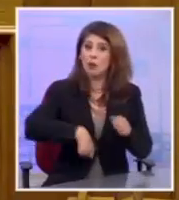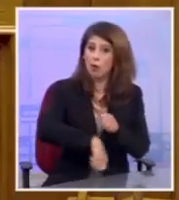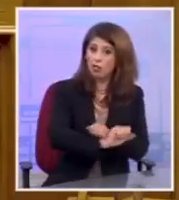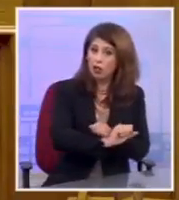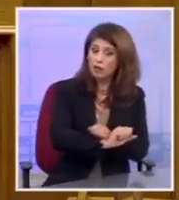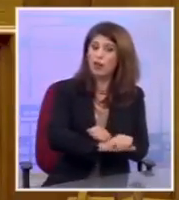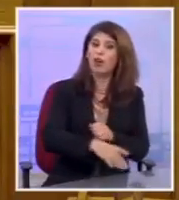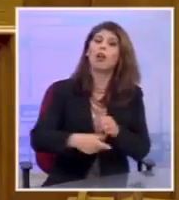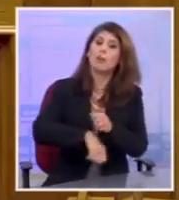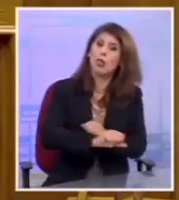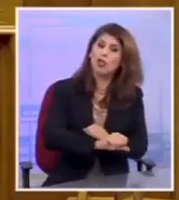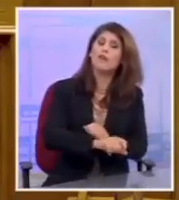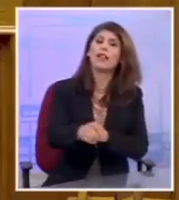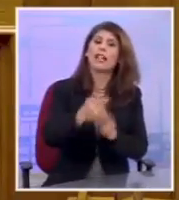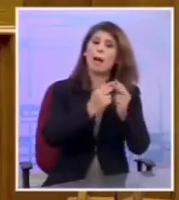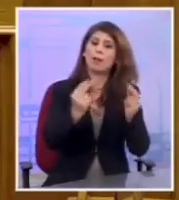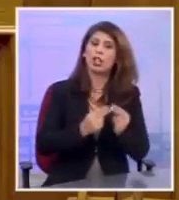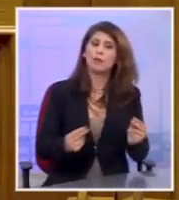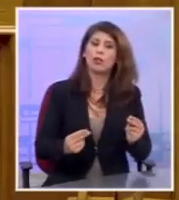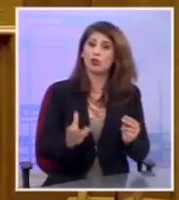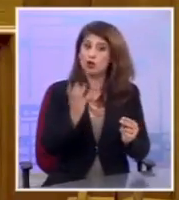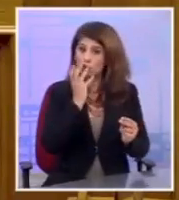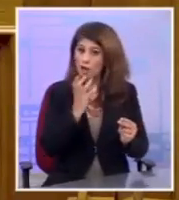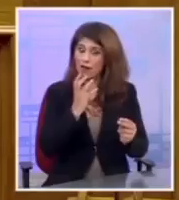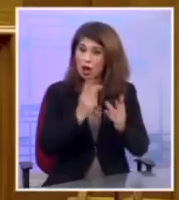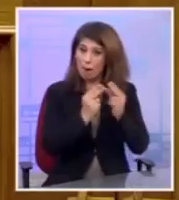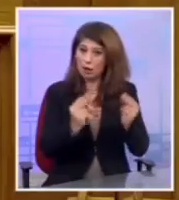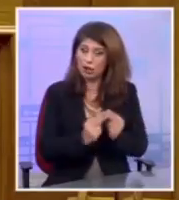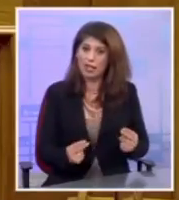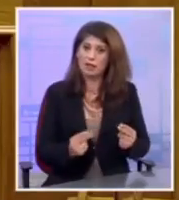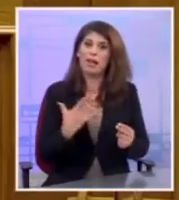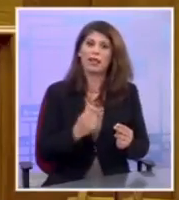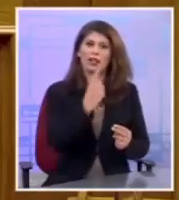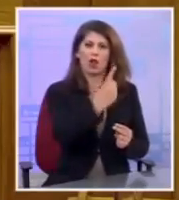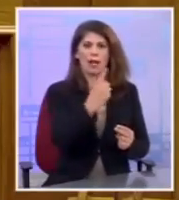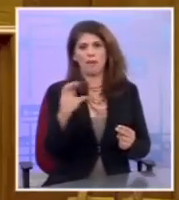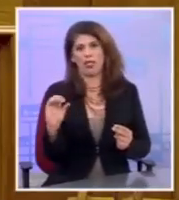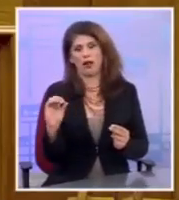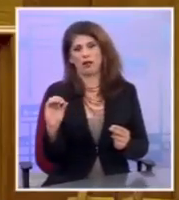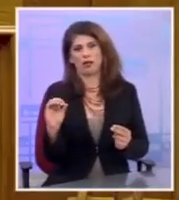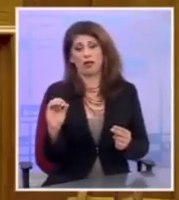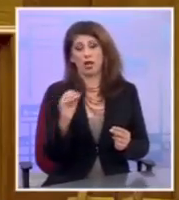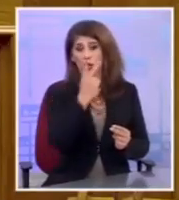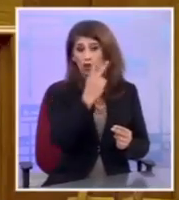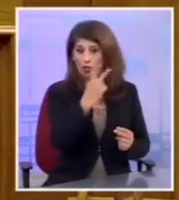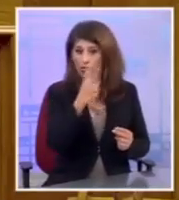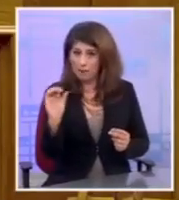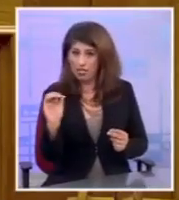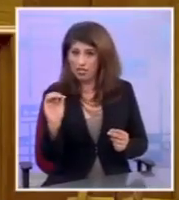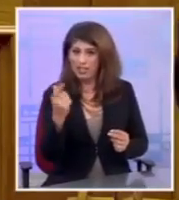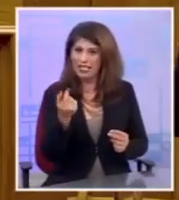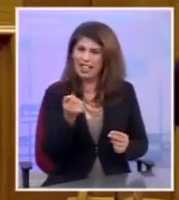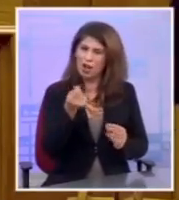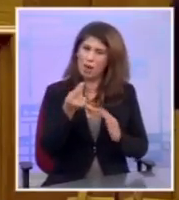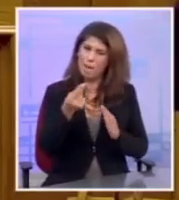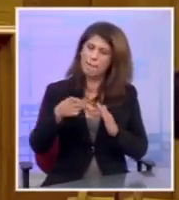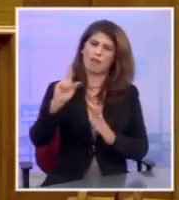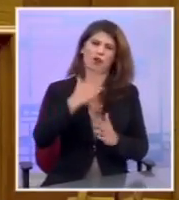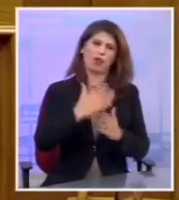ποδοσφαιρικά αποτελέσματα ότι το σοβαρό αποτέλεσμα είναι το 1-0. Το 2-0 είναι λίγο υπερβολή